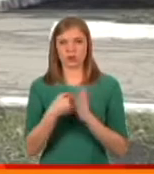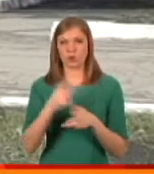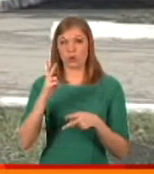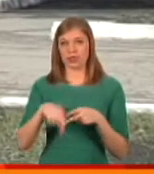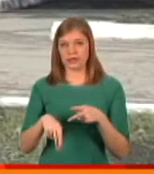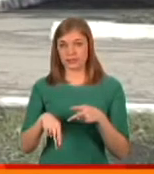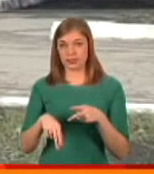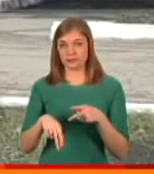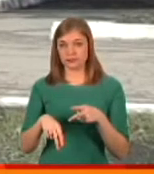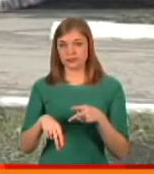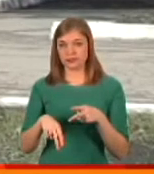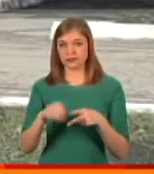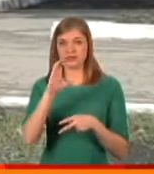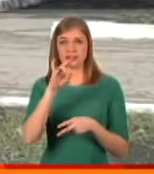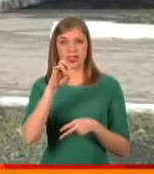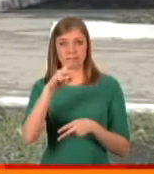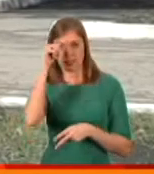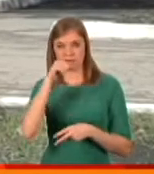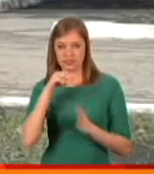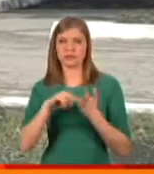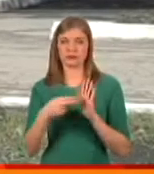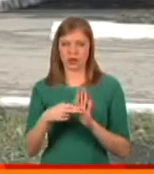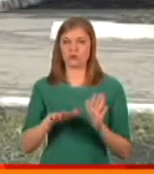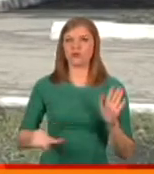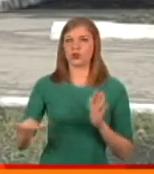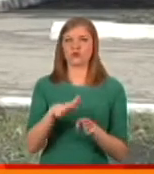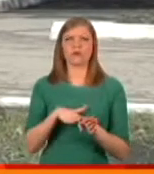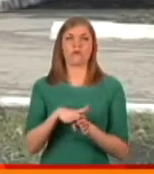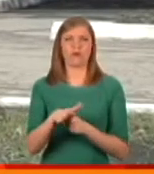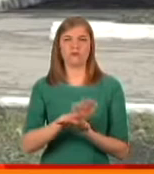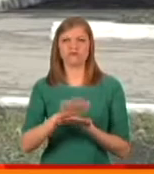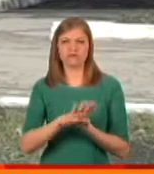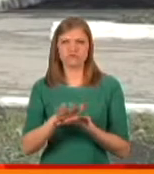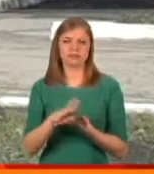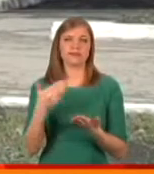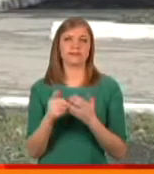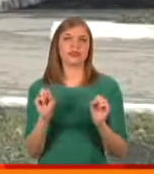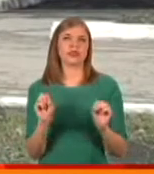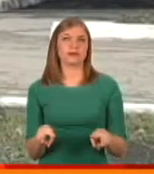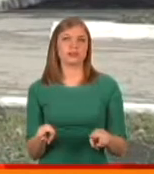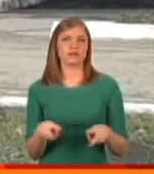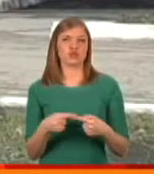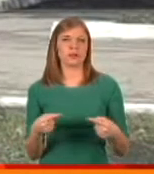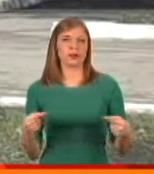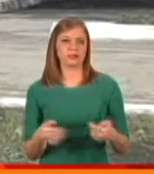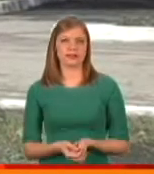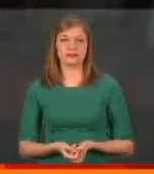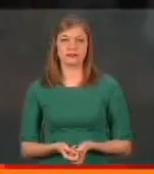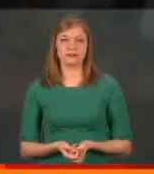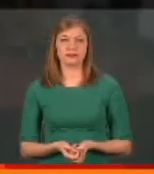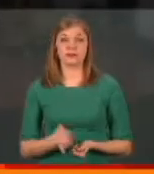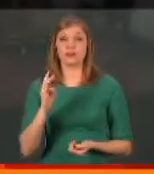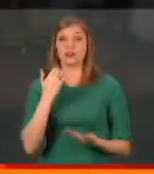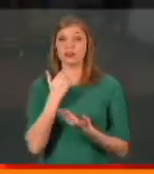кінця серпня місяця ми плануємо цю територію повністю очистити від небезпечних предметів.